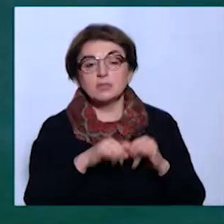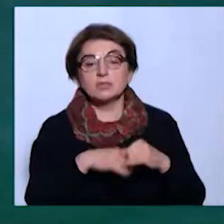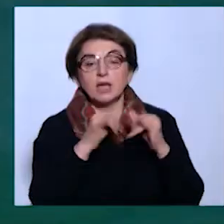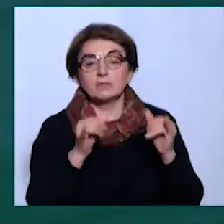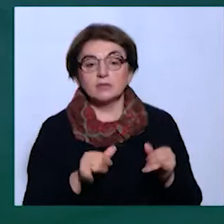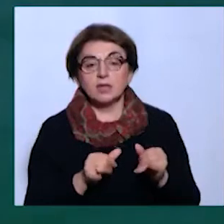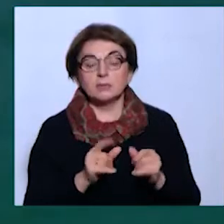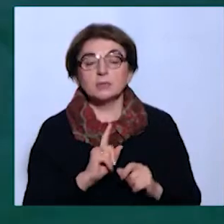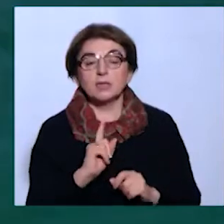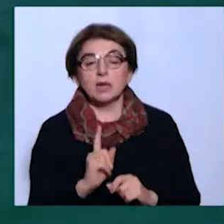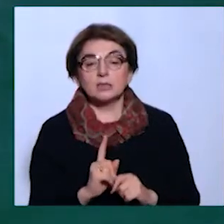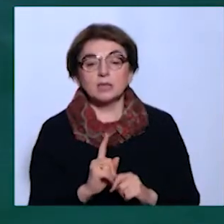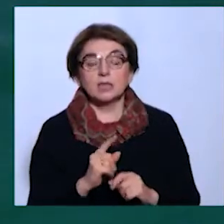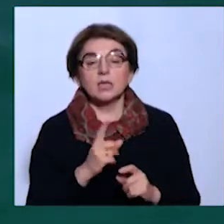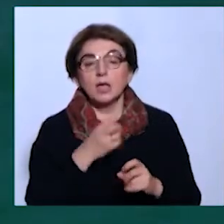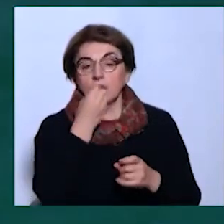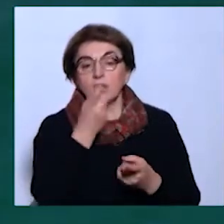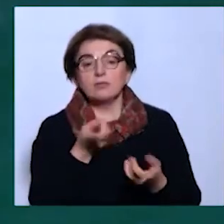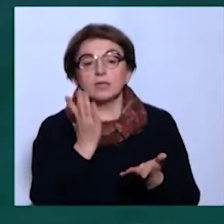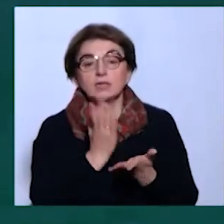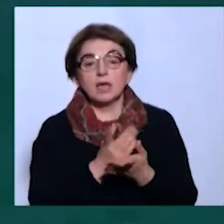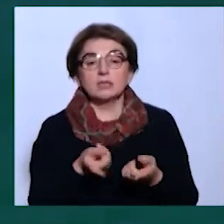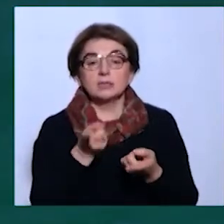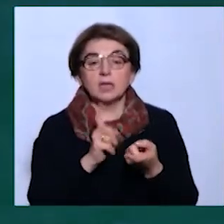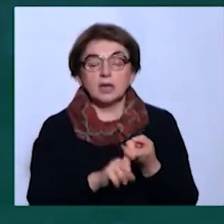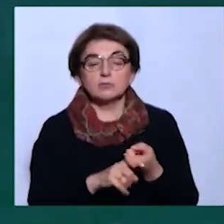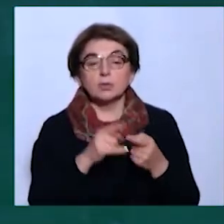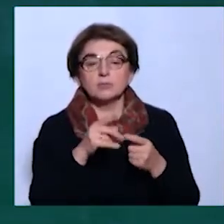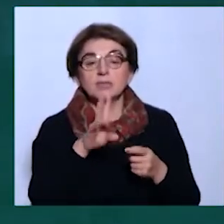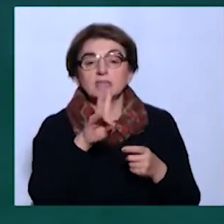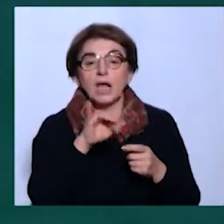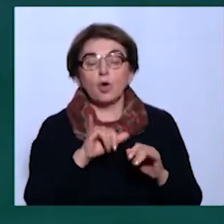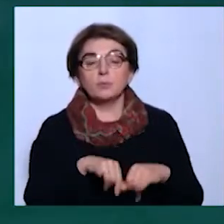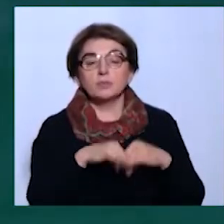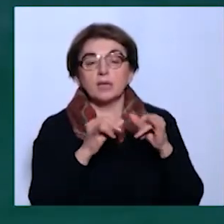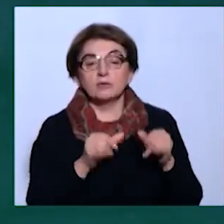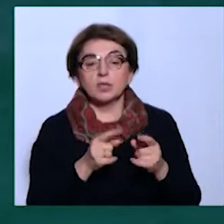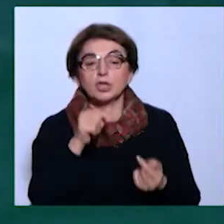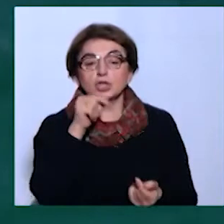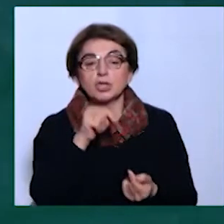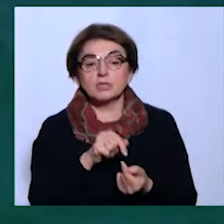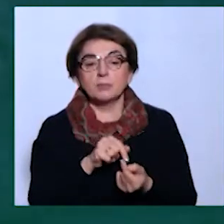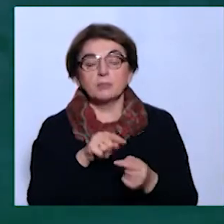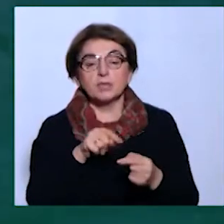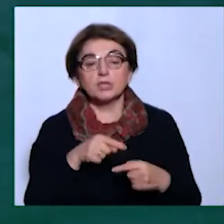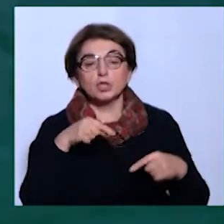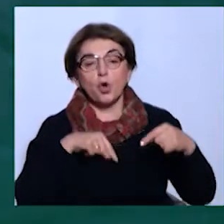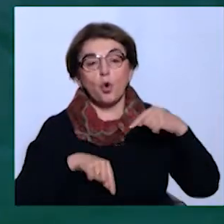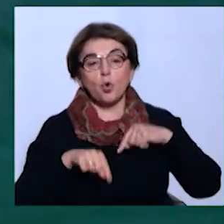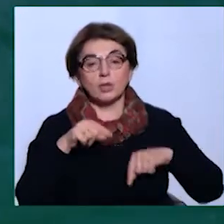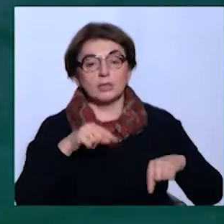განვითარებასთან, რადგან ყვავილთან არის დაკავშირებული ნაყოფის განვითარებაც, შესაბამისად ეს